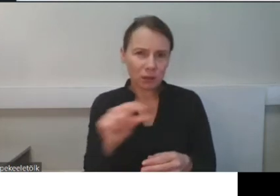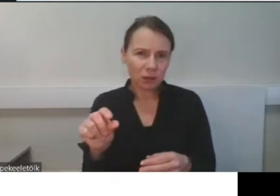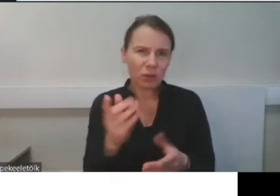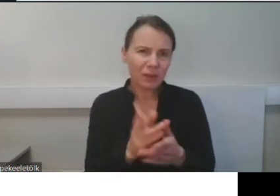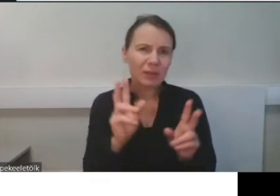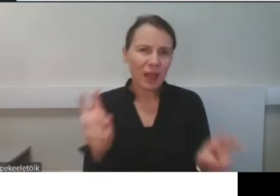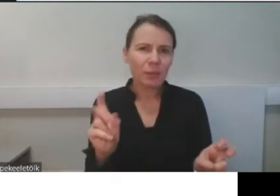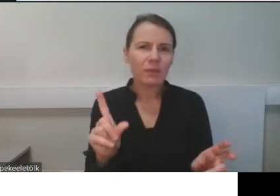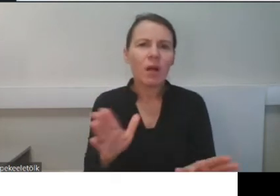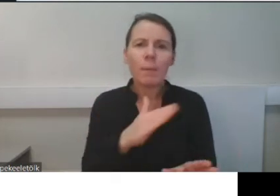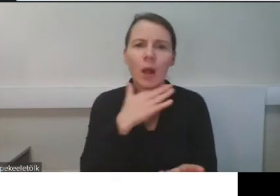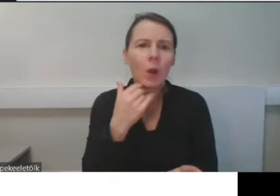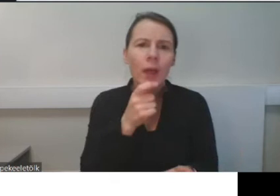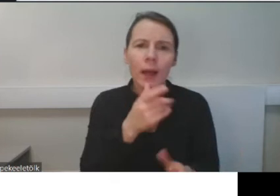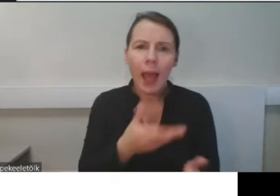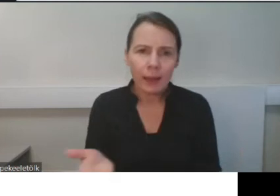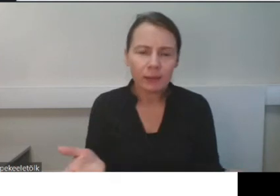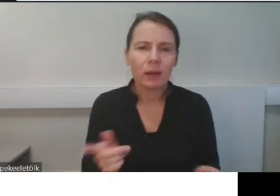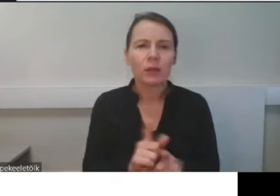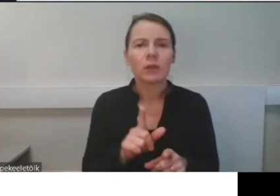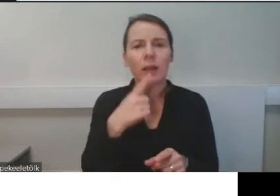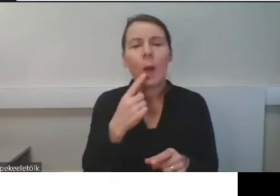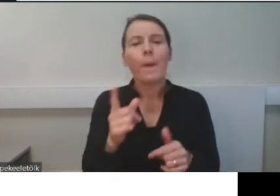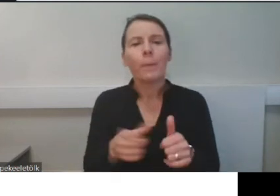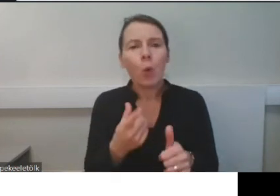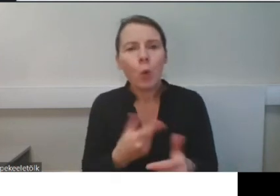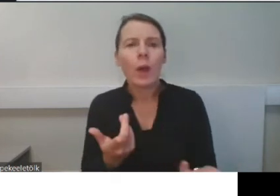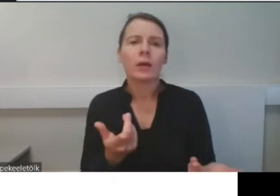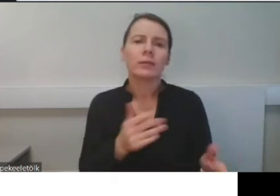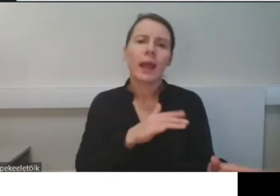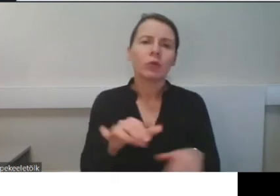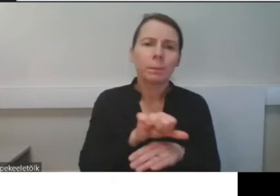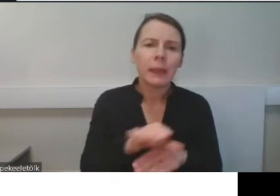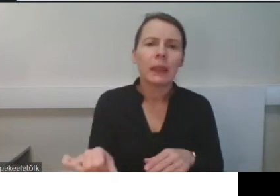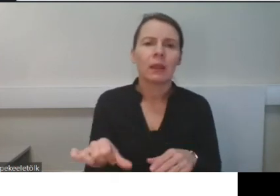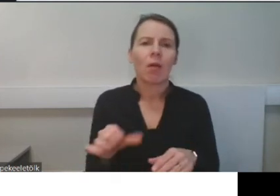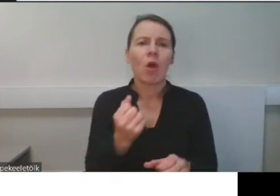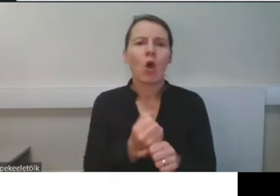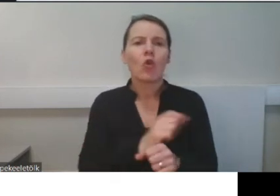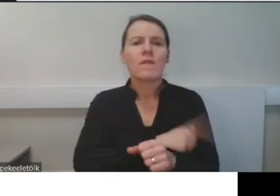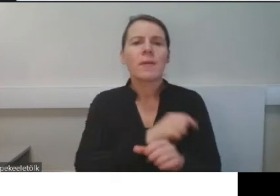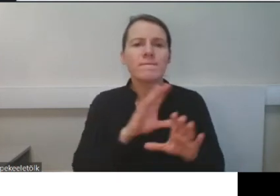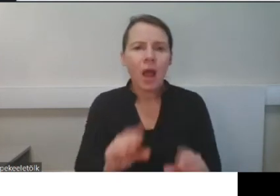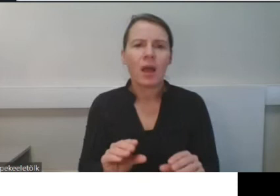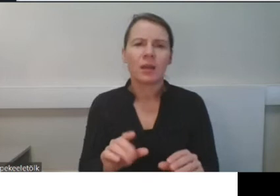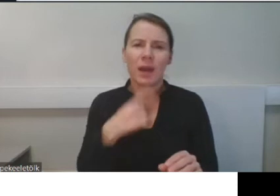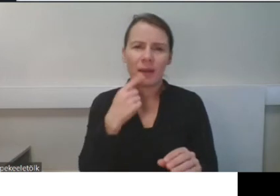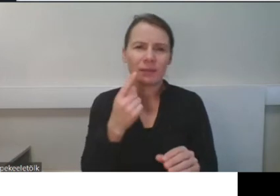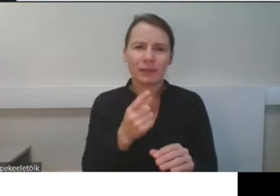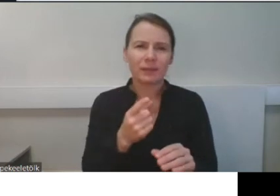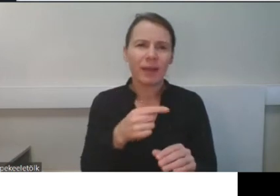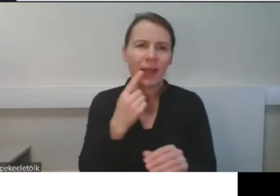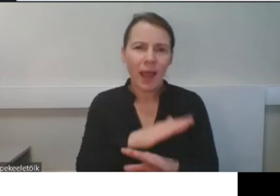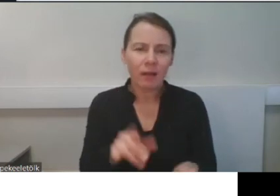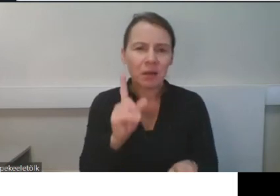aga mitte oluliselt 21%. Ehk siis tegelikult ikkagi noh, väga paljudel nendel inimestel on üks